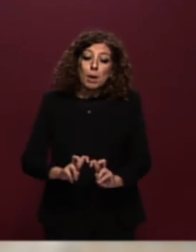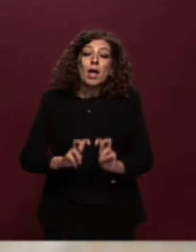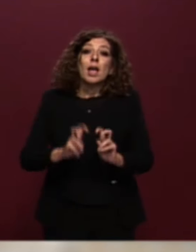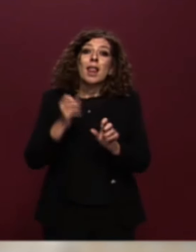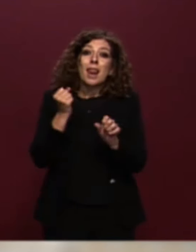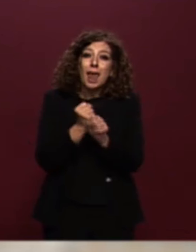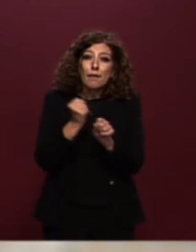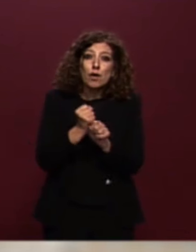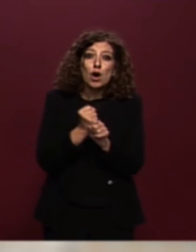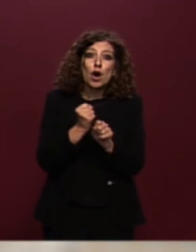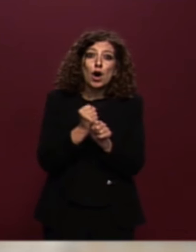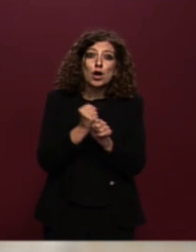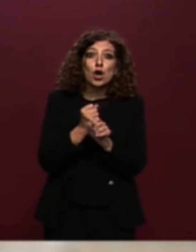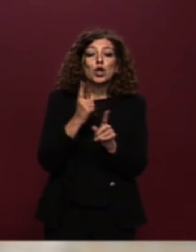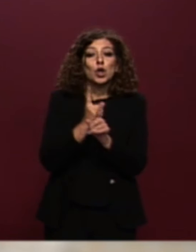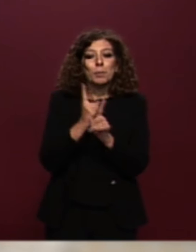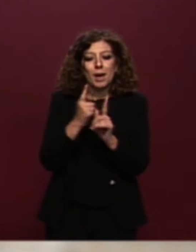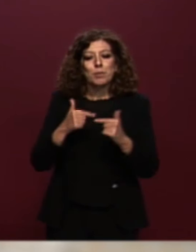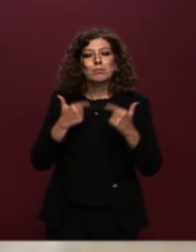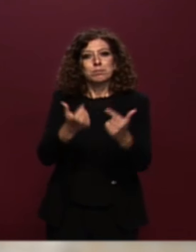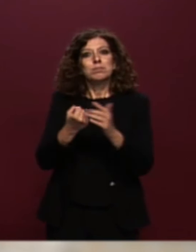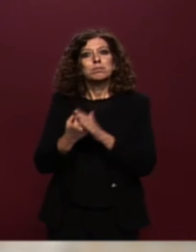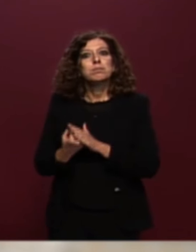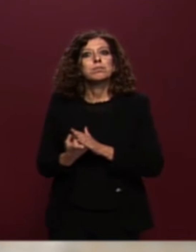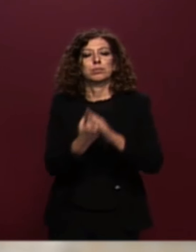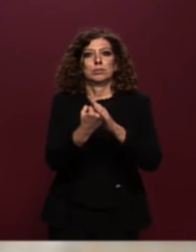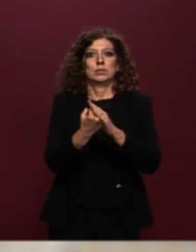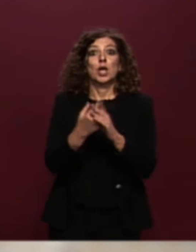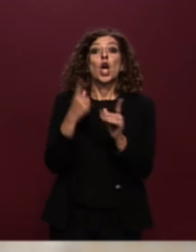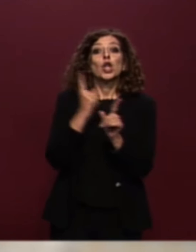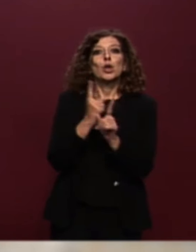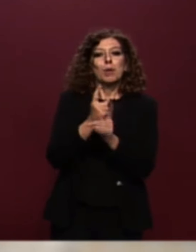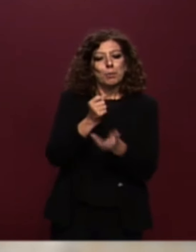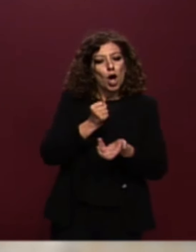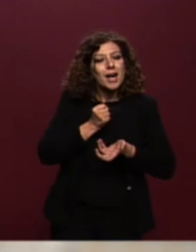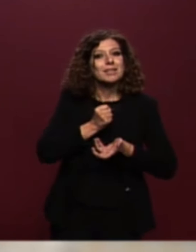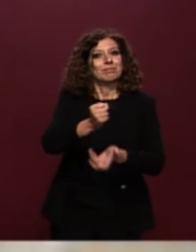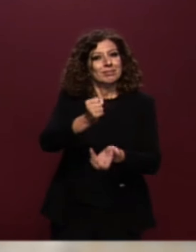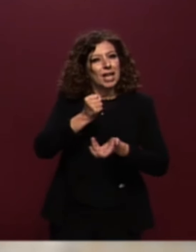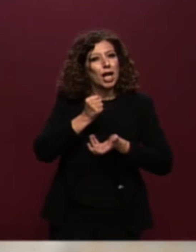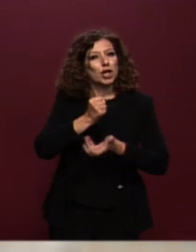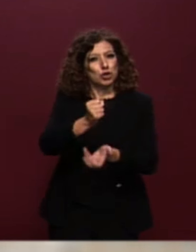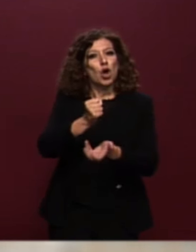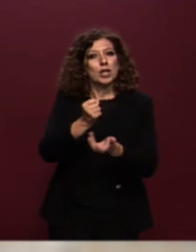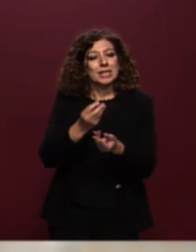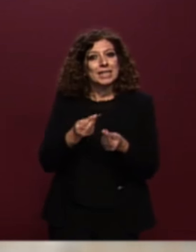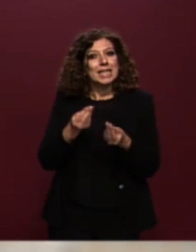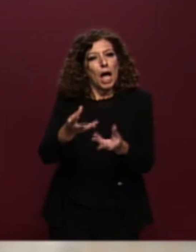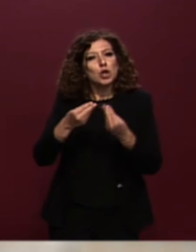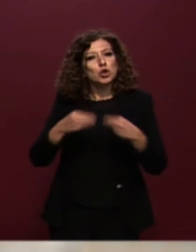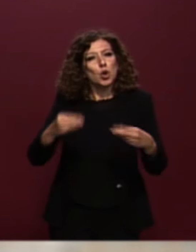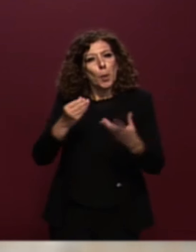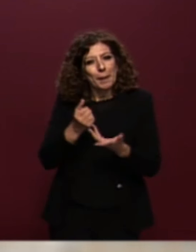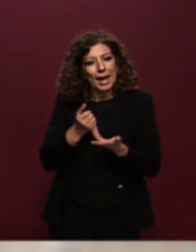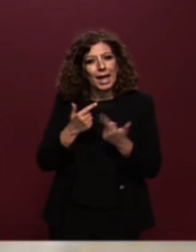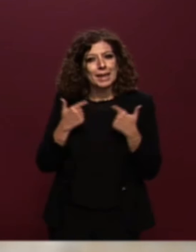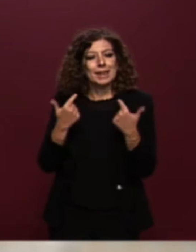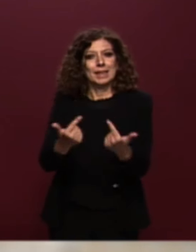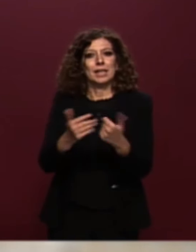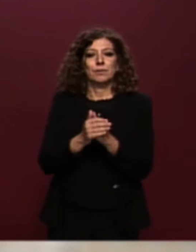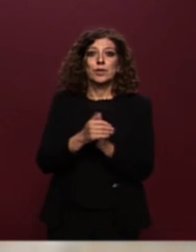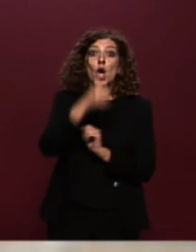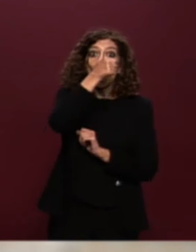loro gli strumenti e le risorse necessarie. Il ruolo degli imprenditori è